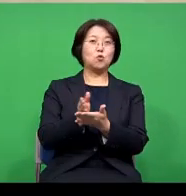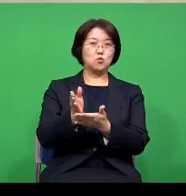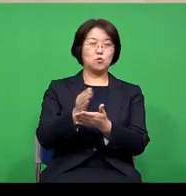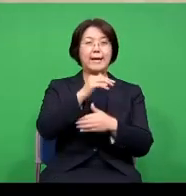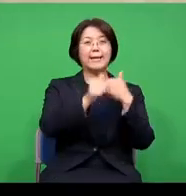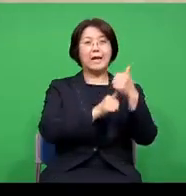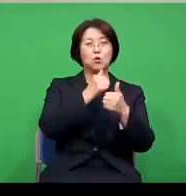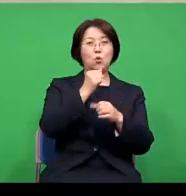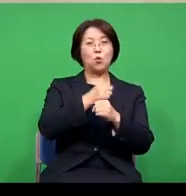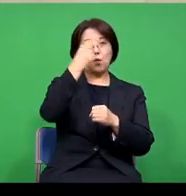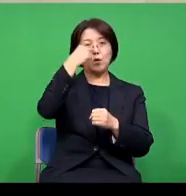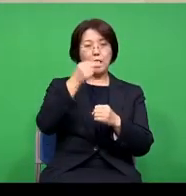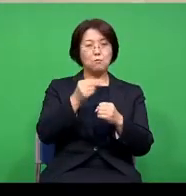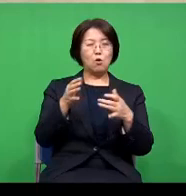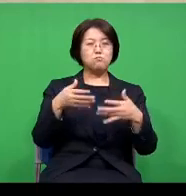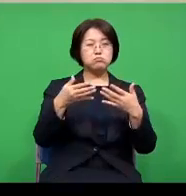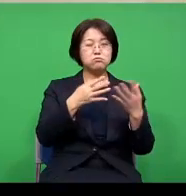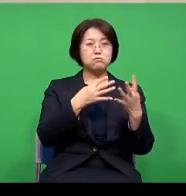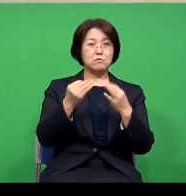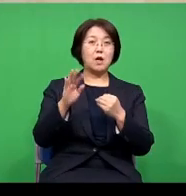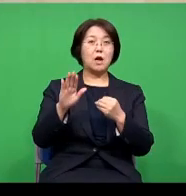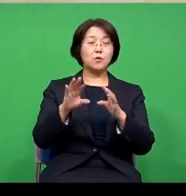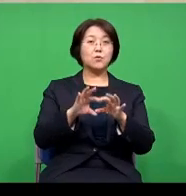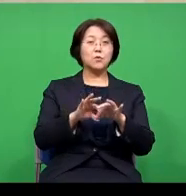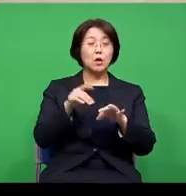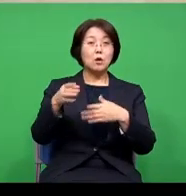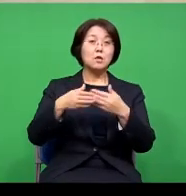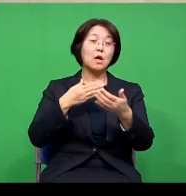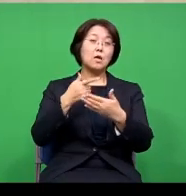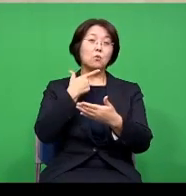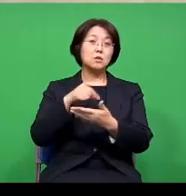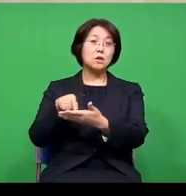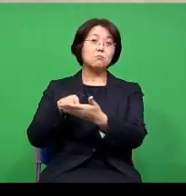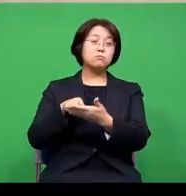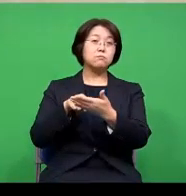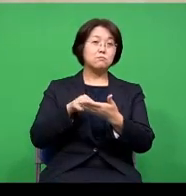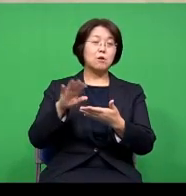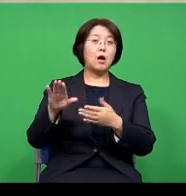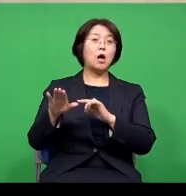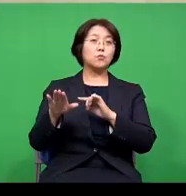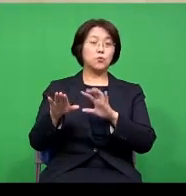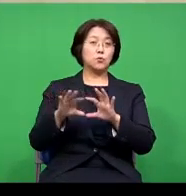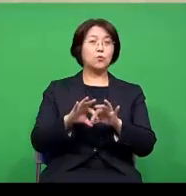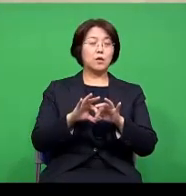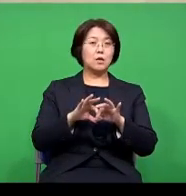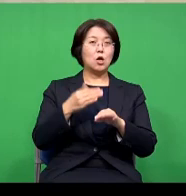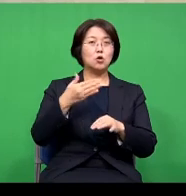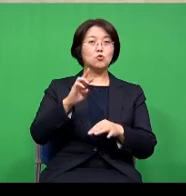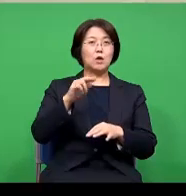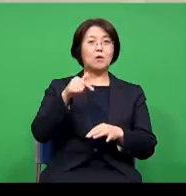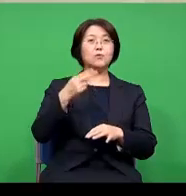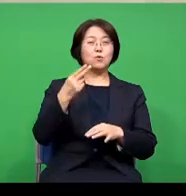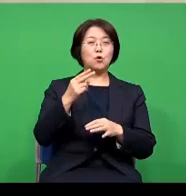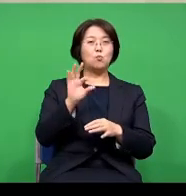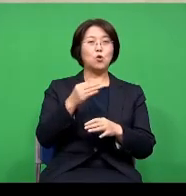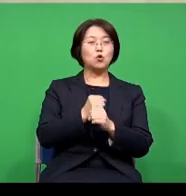県伝統工芸が盛んで、まあ、いろいろ工芸の体験したいというニーズも結構根強くありますから、そういったクラフト